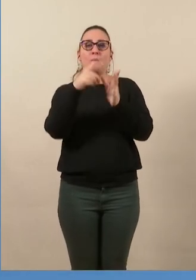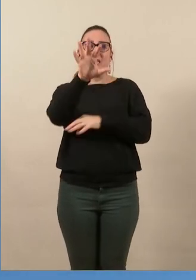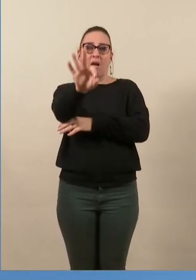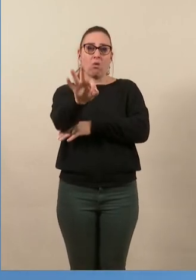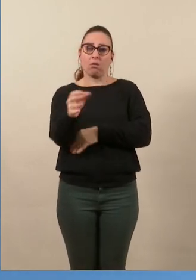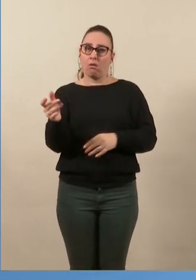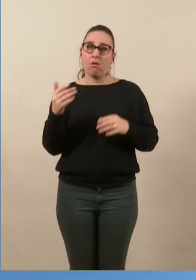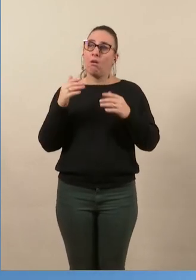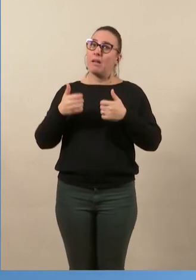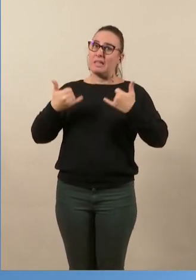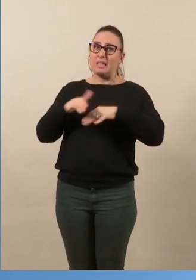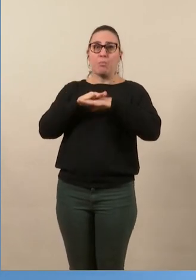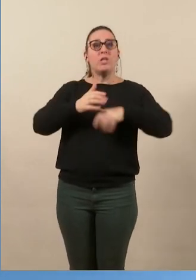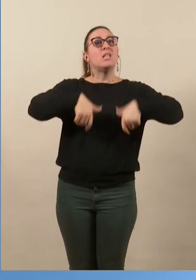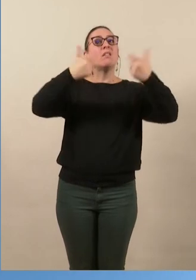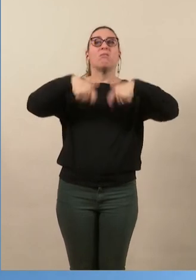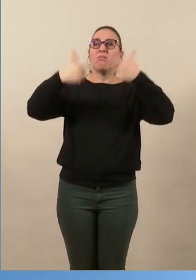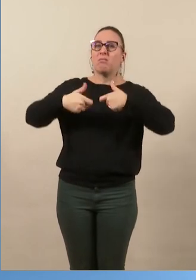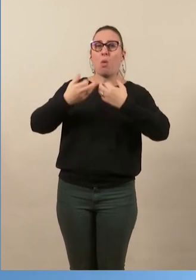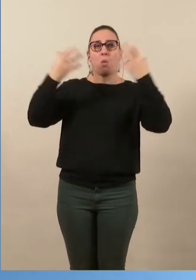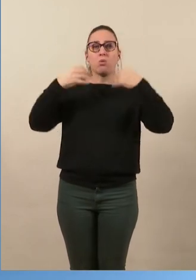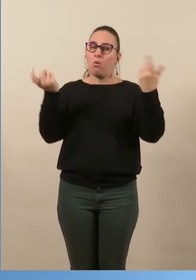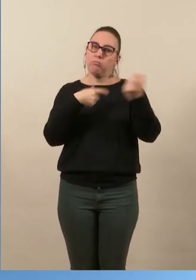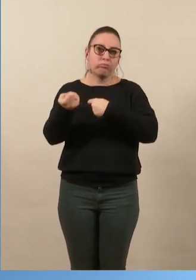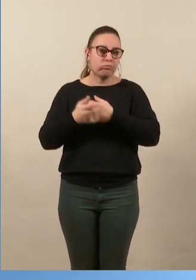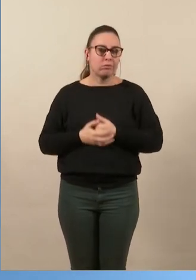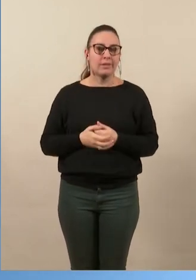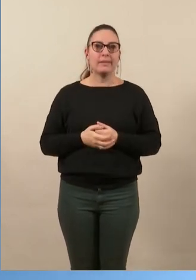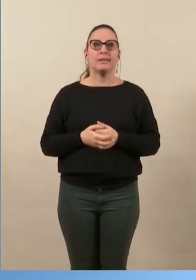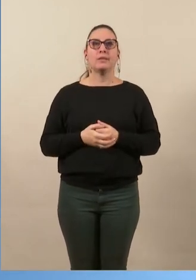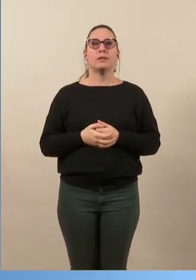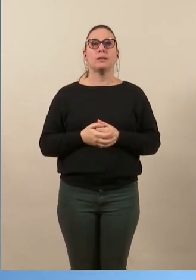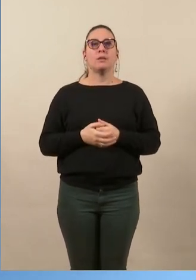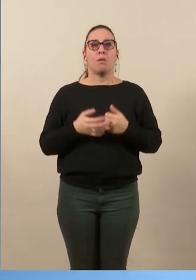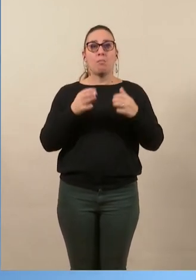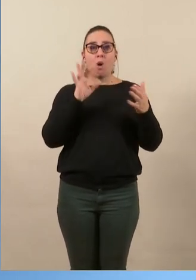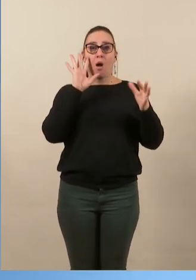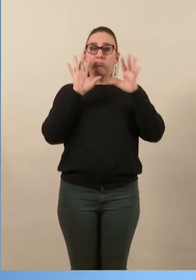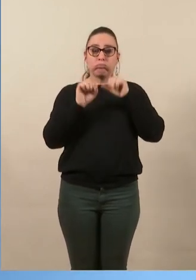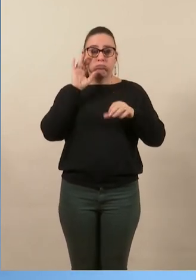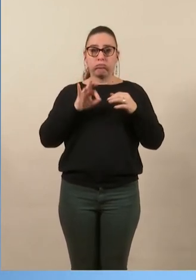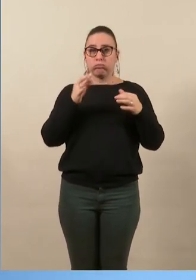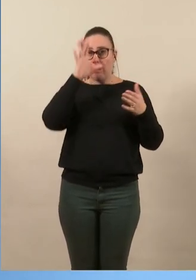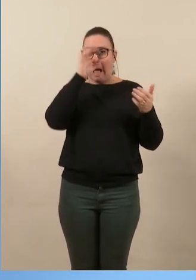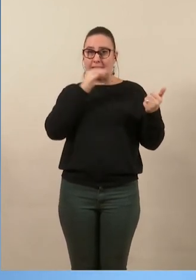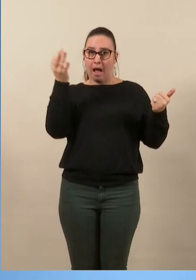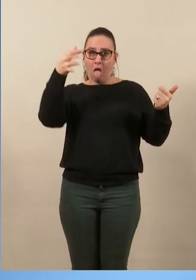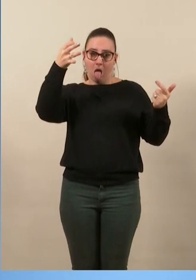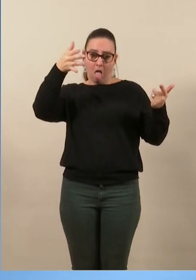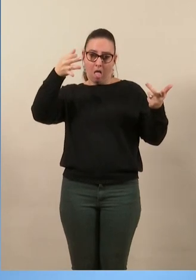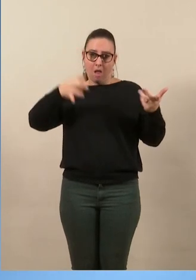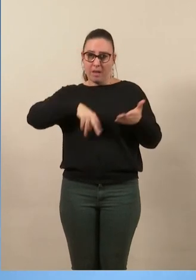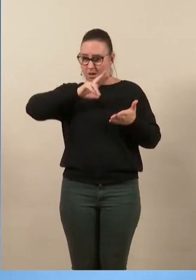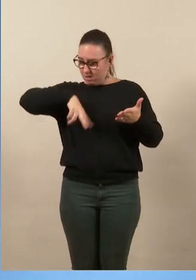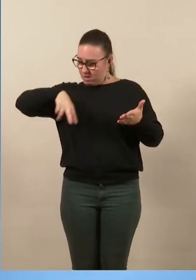politique d'urbanisme et d'urbanisation de la ville je note tout çael volé au hasard mais je je